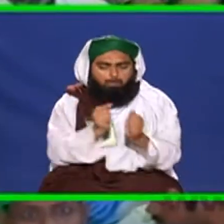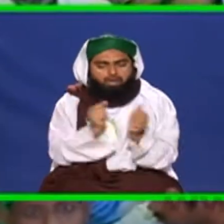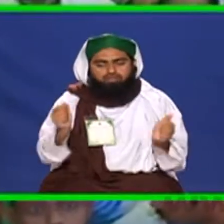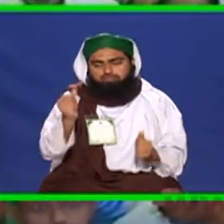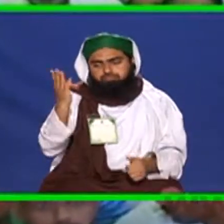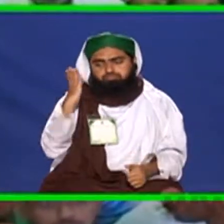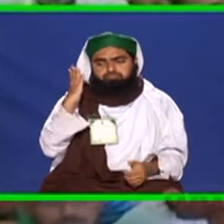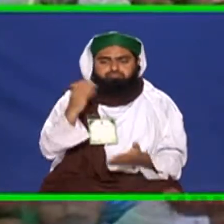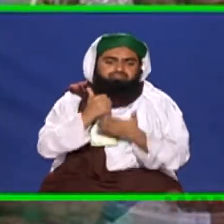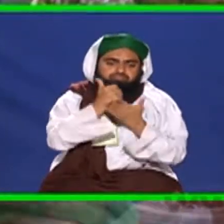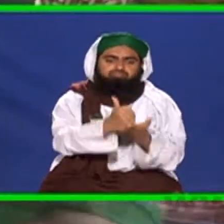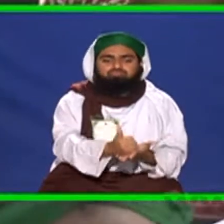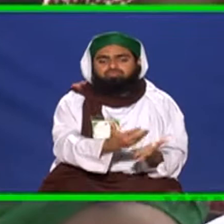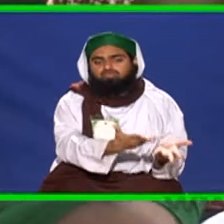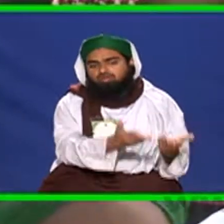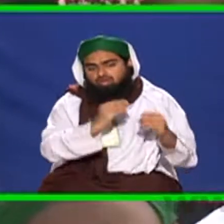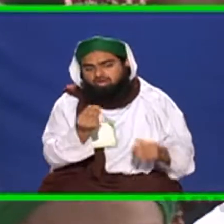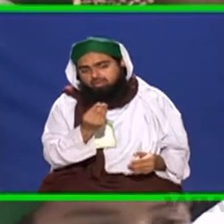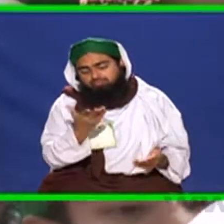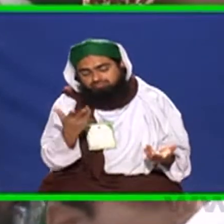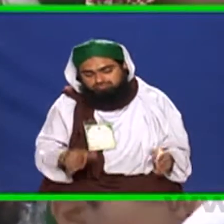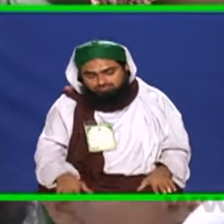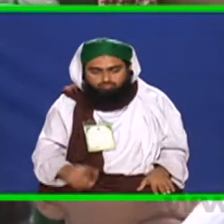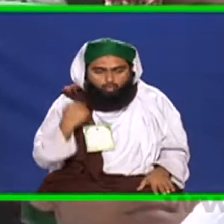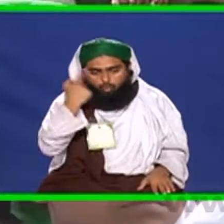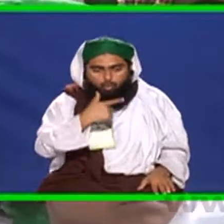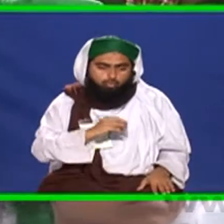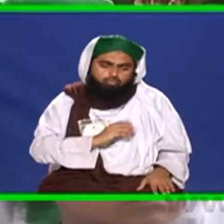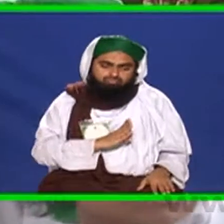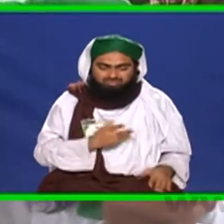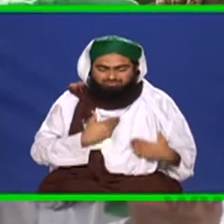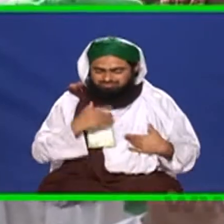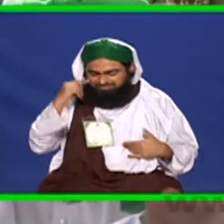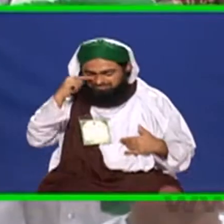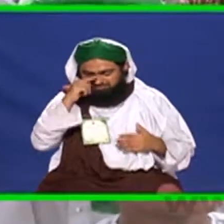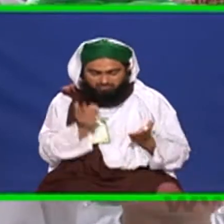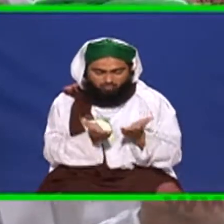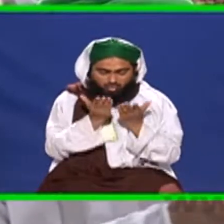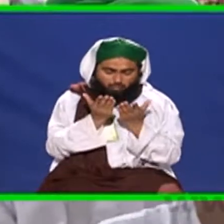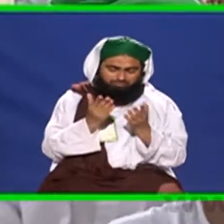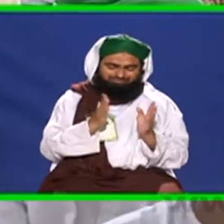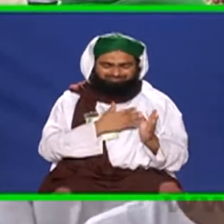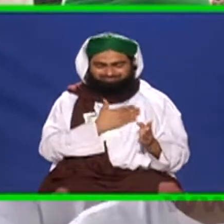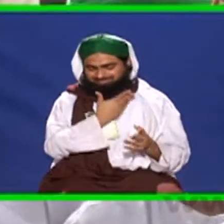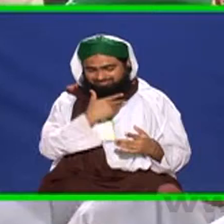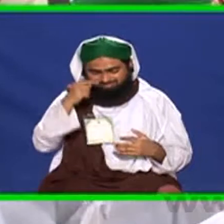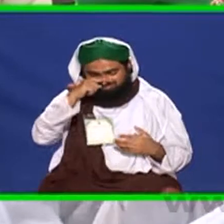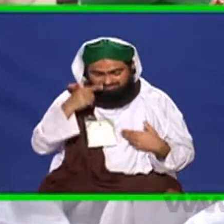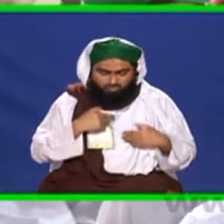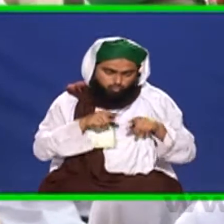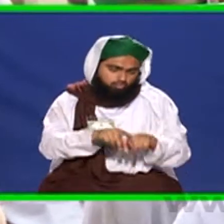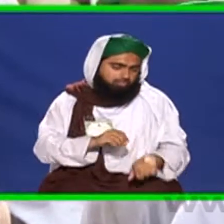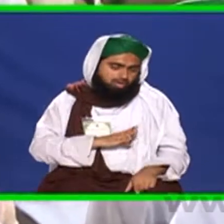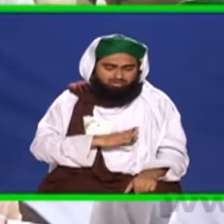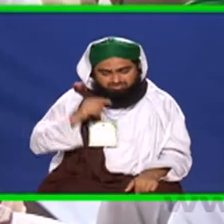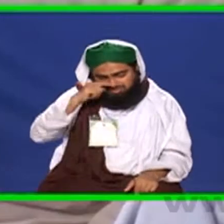پی لے. لیکن کرے کون؟ ہم کو تو شرم آتی ہے، ہم لوگوں کو سنتوں پر عمل کرنے میں بڑی شرم آتی ہے،